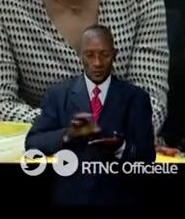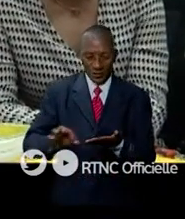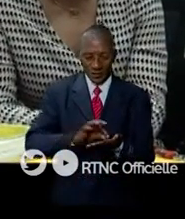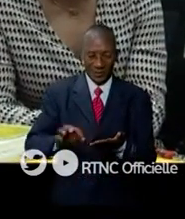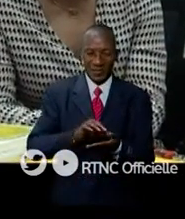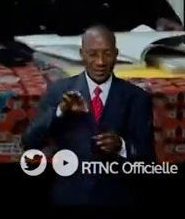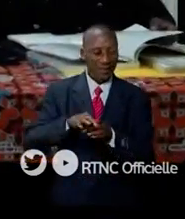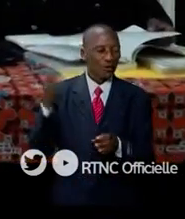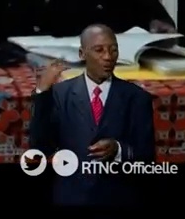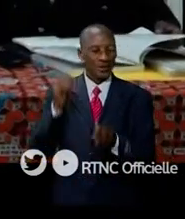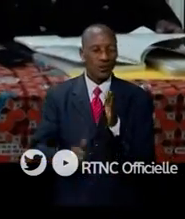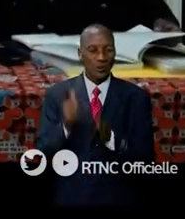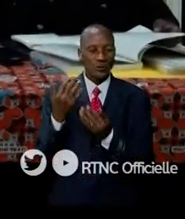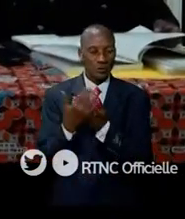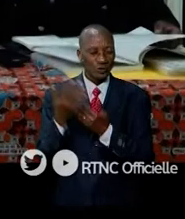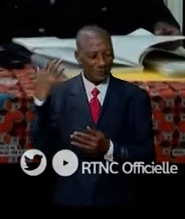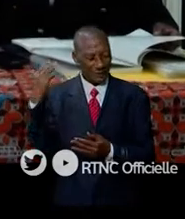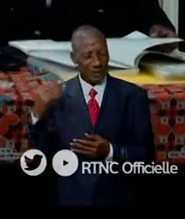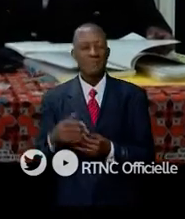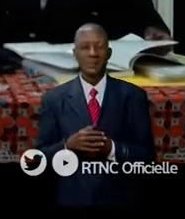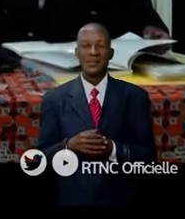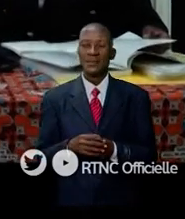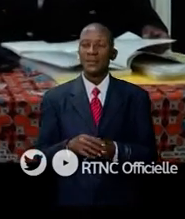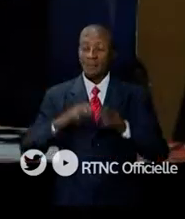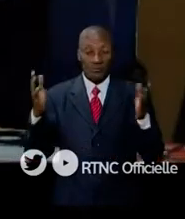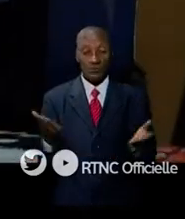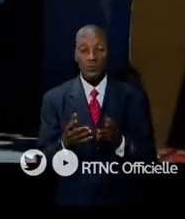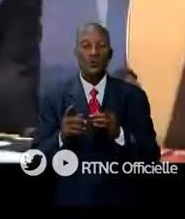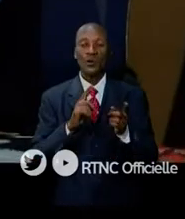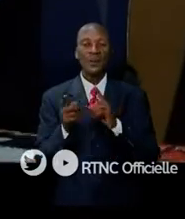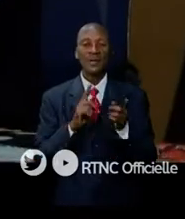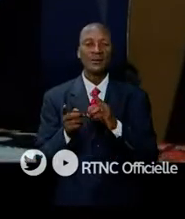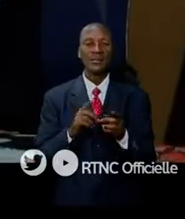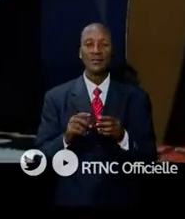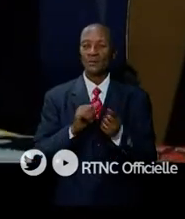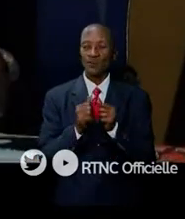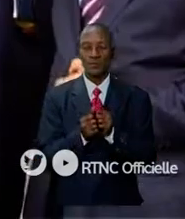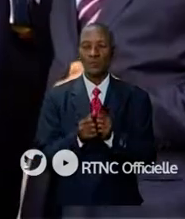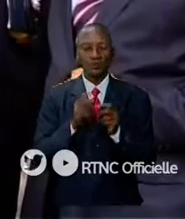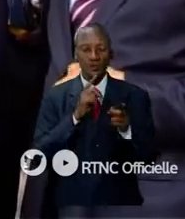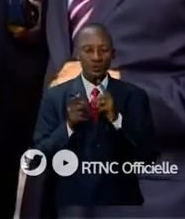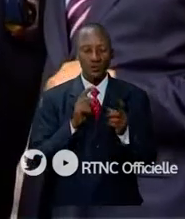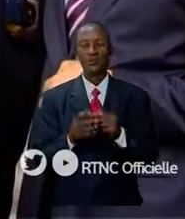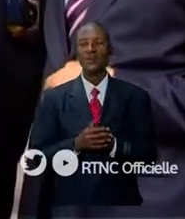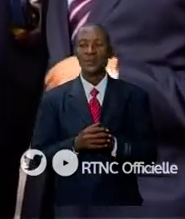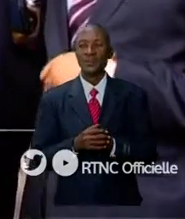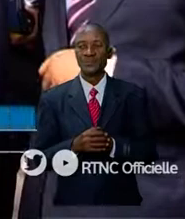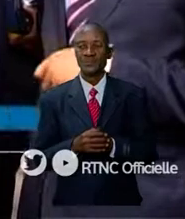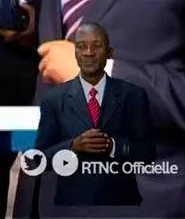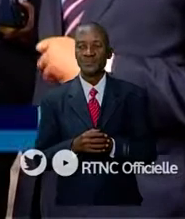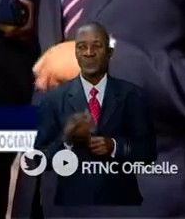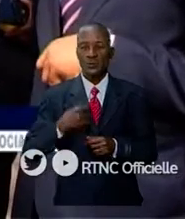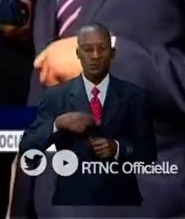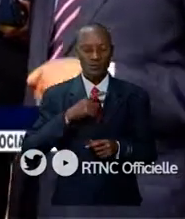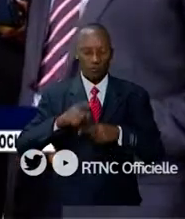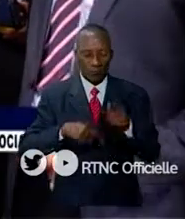a présenté sa feuille de route qui repose sur quelques axes prioritaires qui motive sa démarche. Nous avons commencé avec le chef de l'État